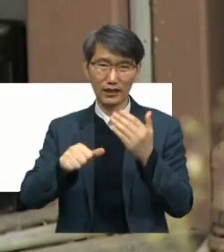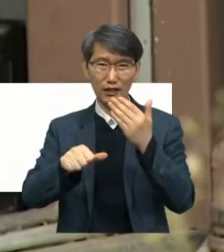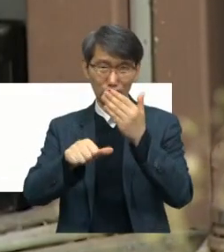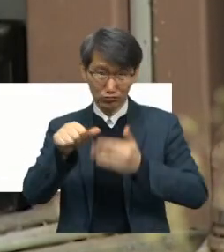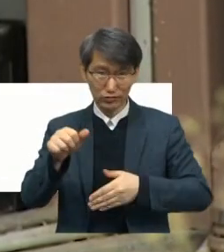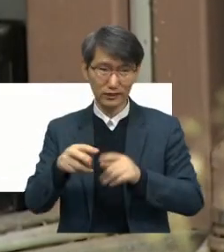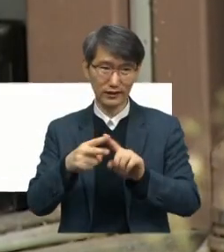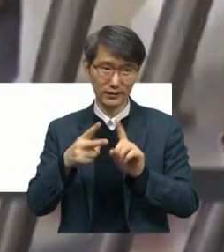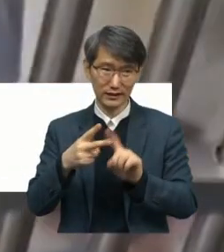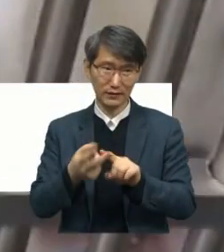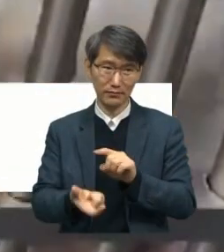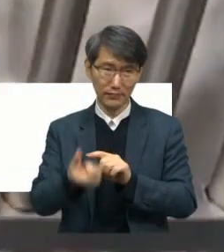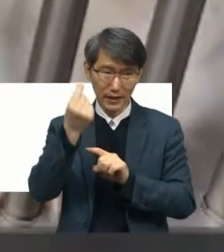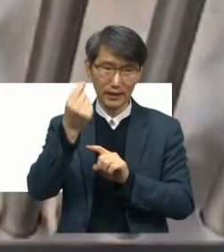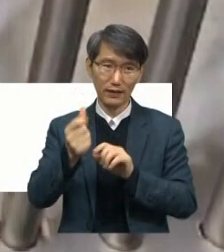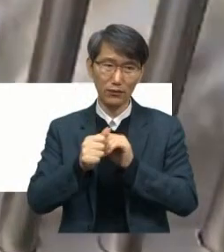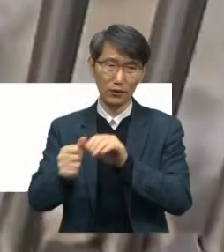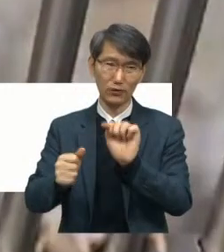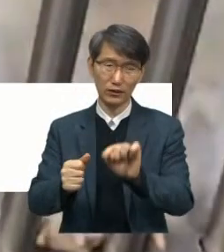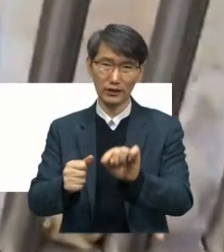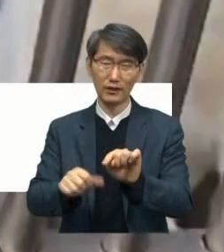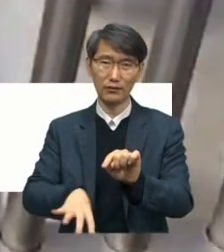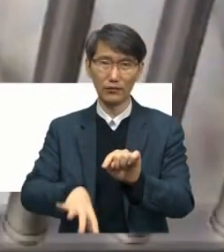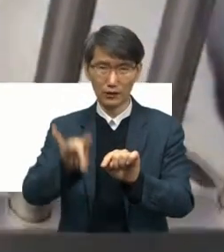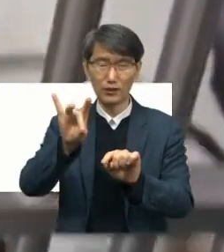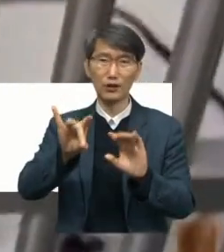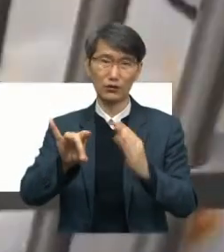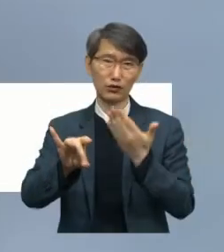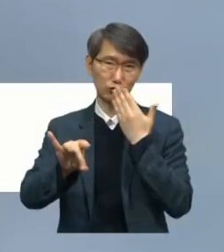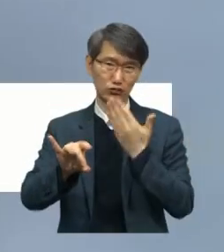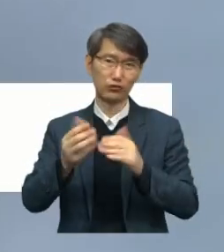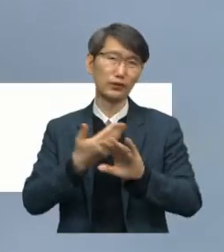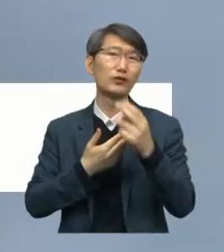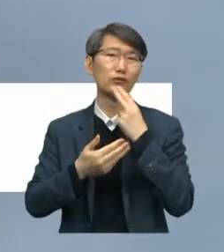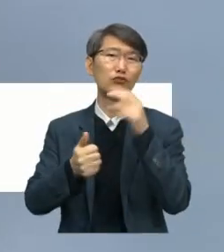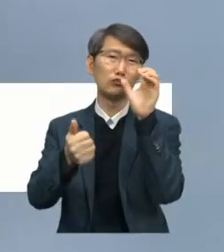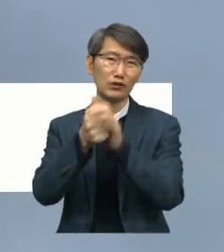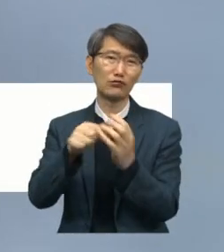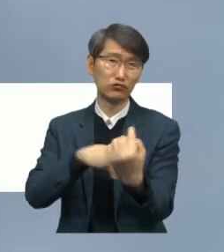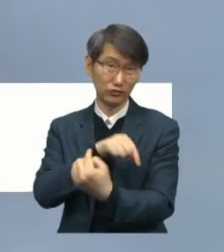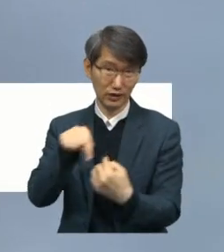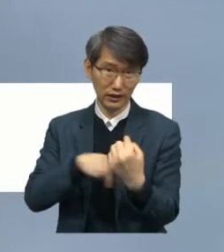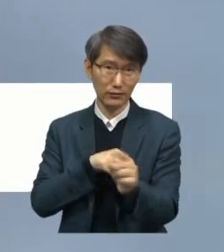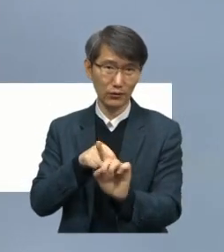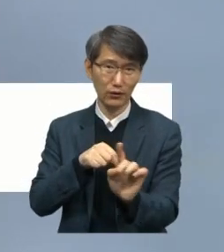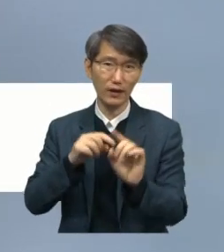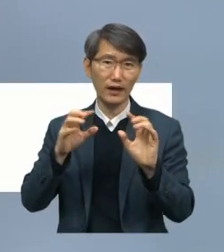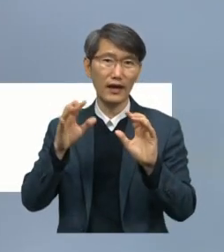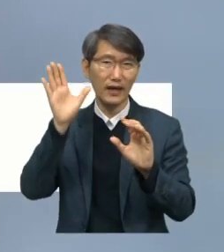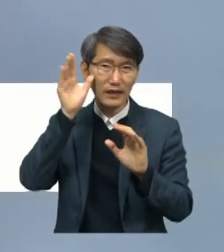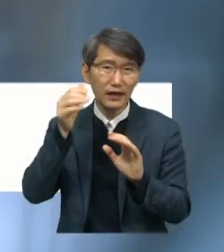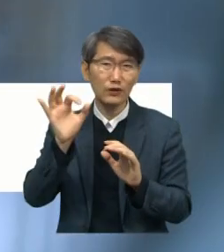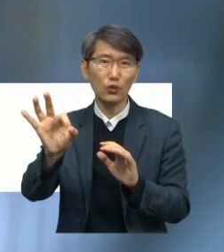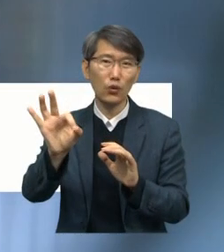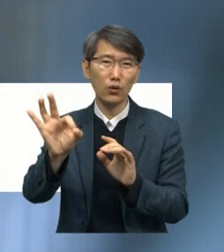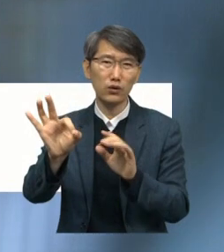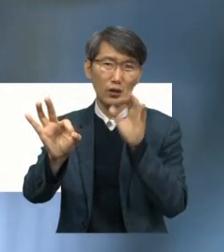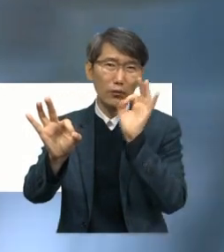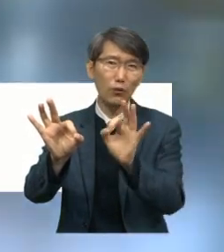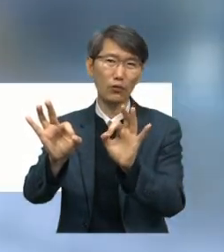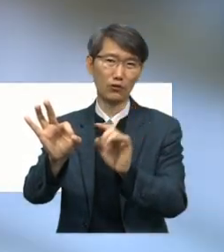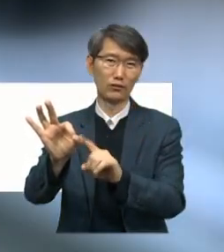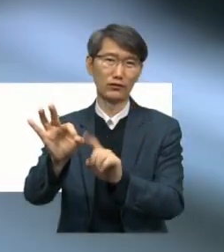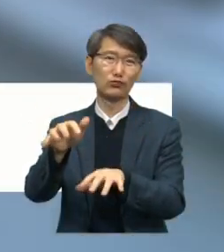처리를 하거나 빨리 내보내는 것이 우선순위가 될 수밖에 없는 위탁 운영 자체가 사실상 아이들을 돈으로밖에 볼수